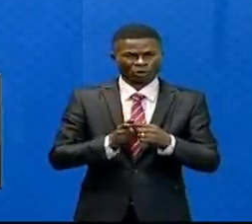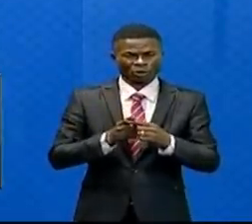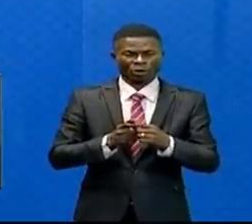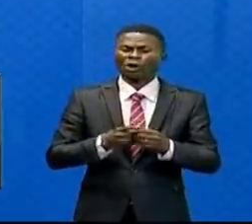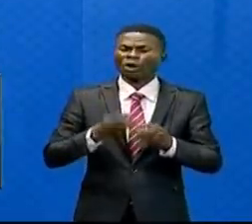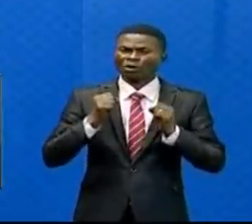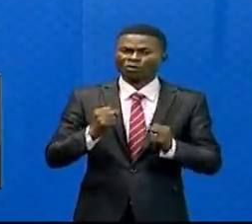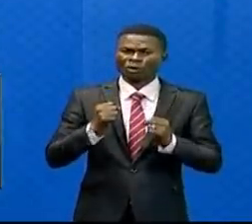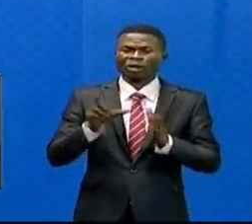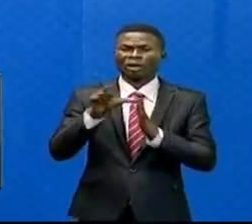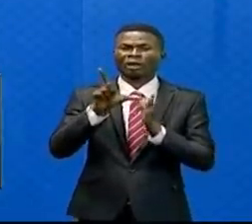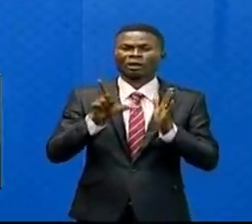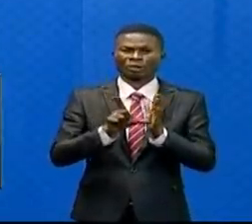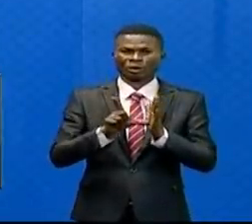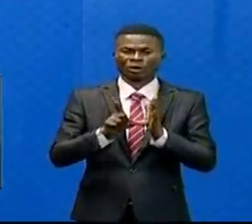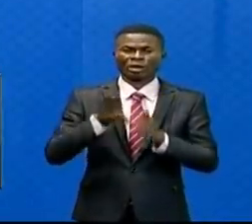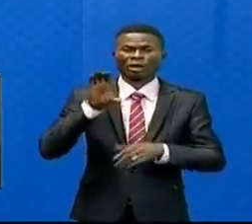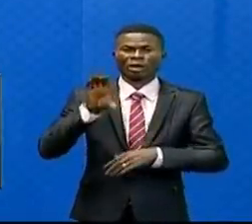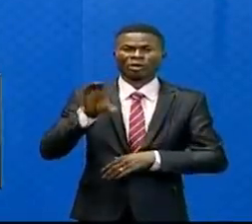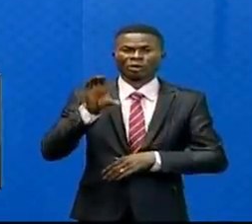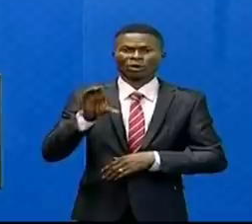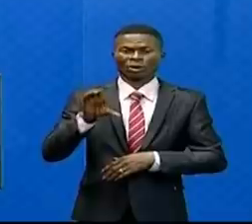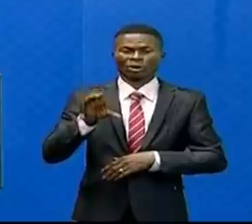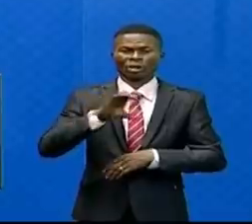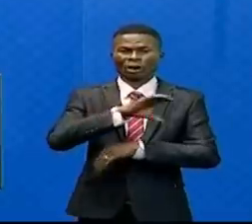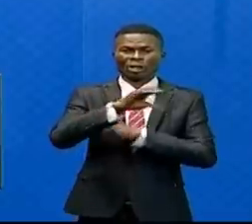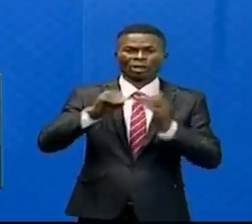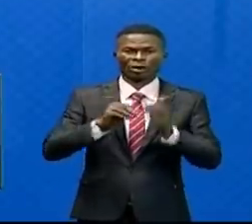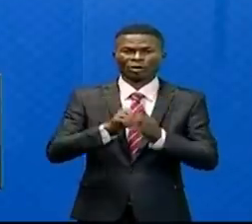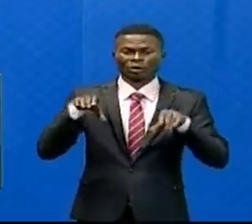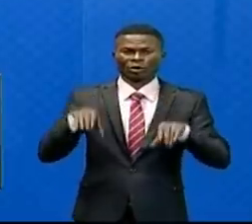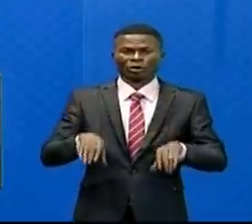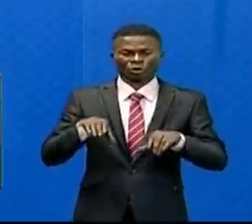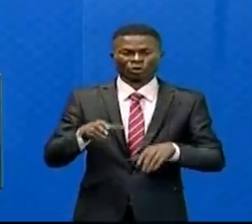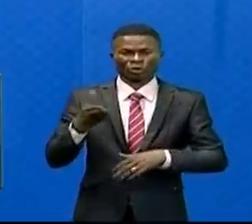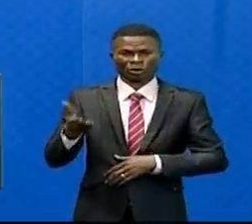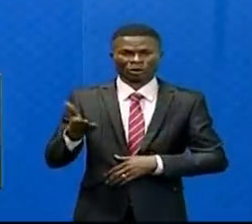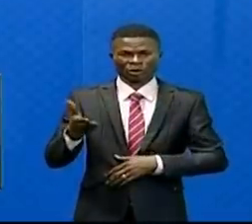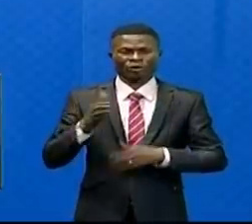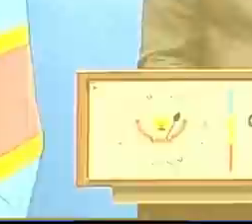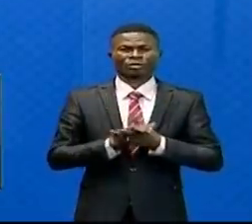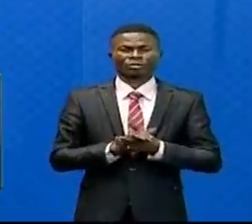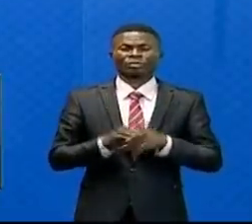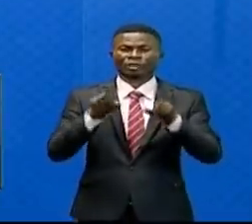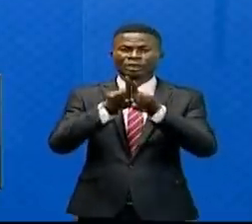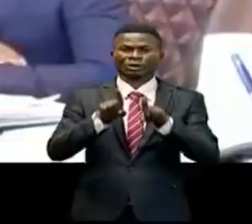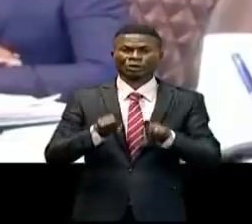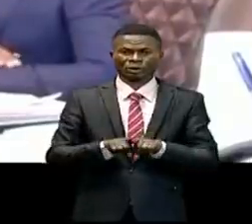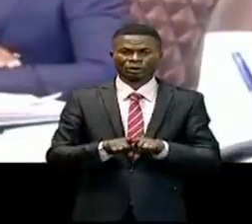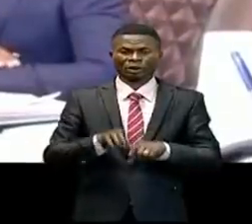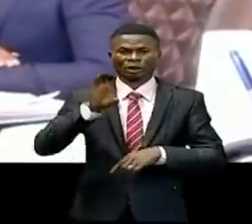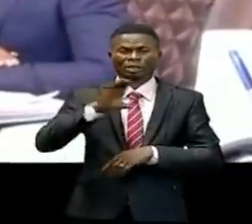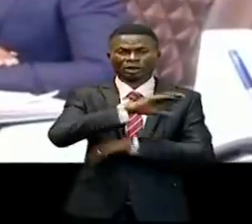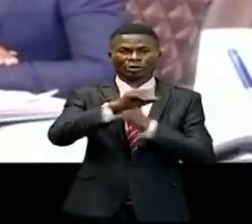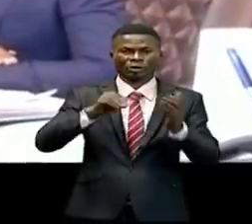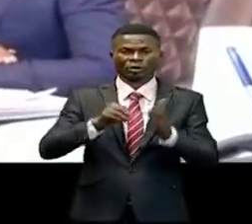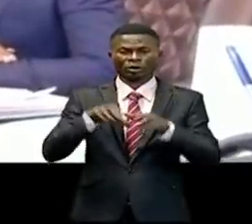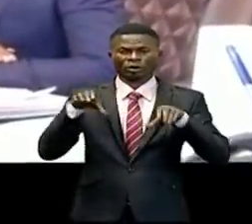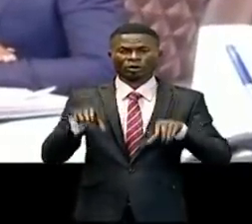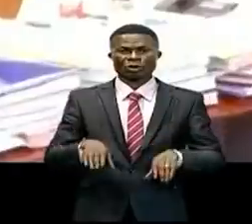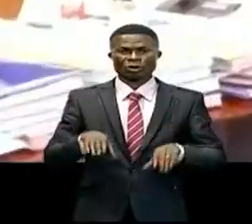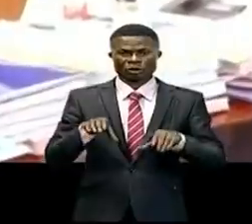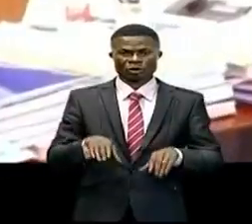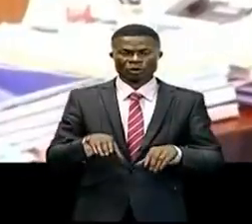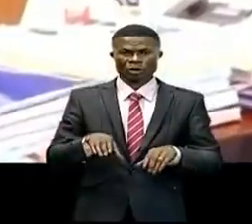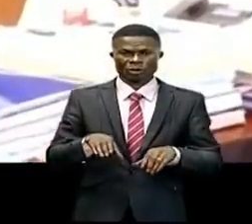exclusive de la loi bancaire par la Banque centrale du Congo. Ainsi, la Banque centrale du Congo